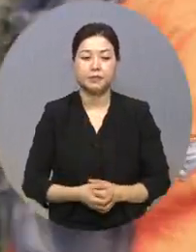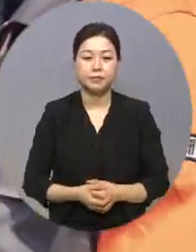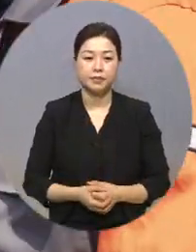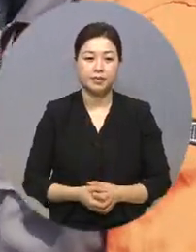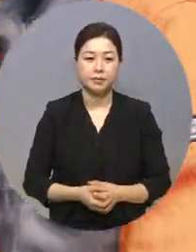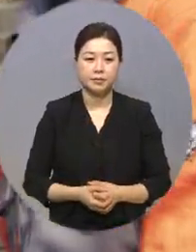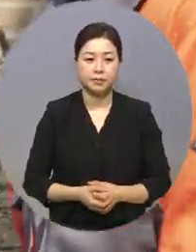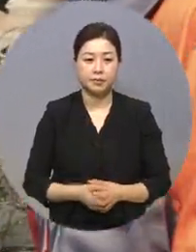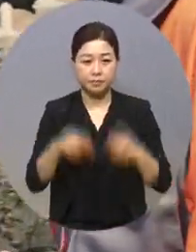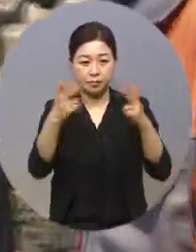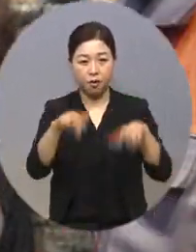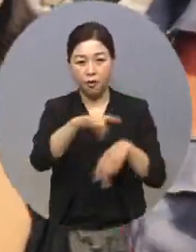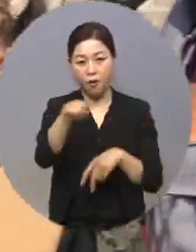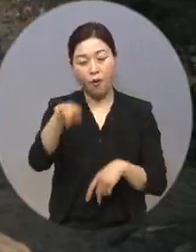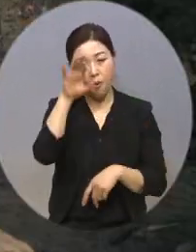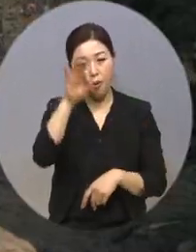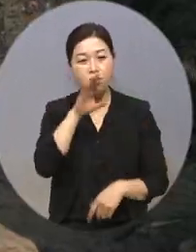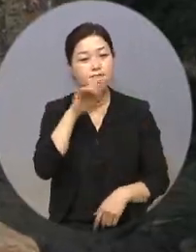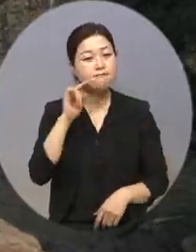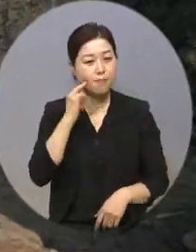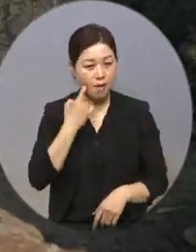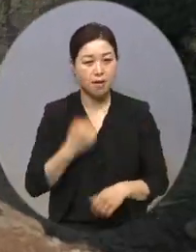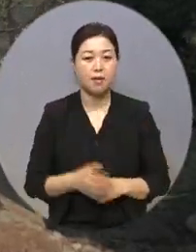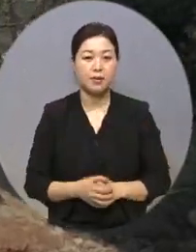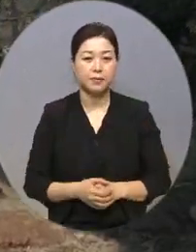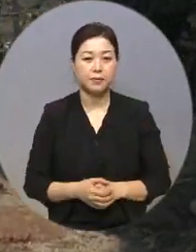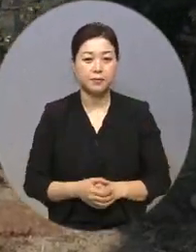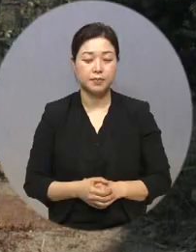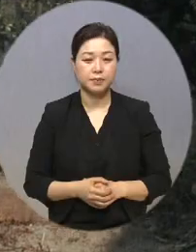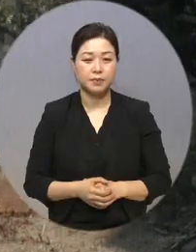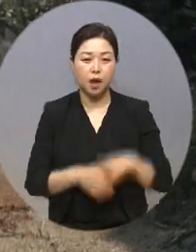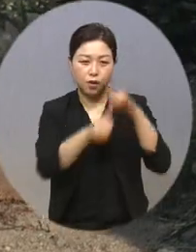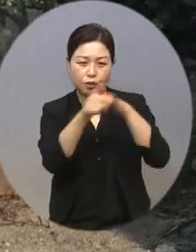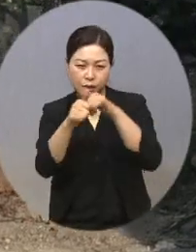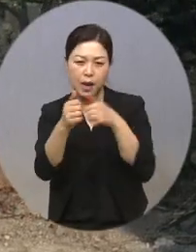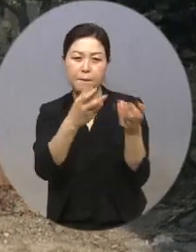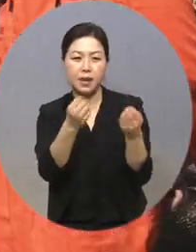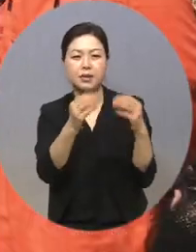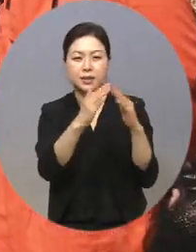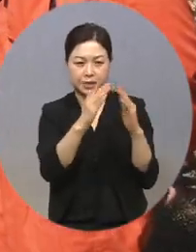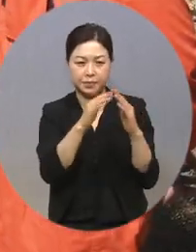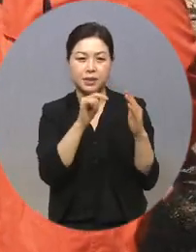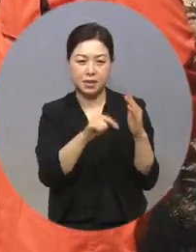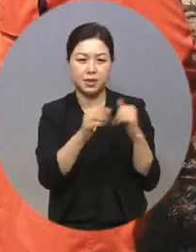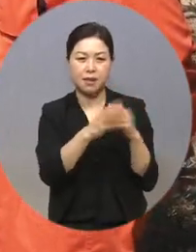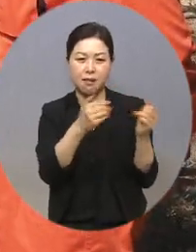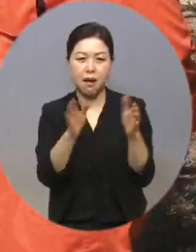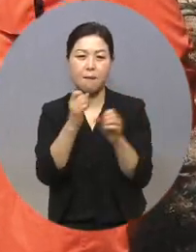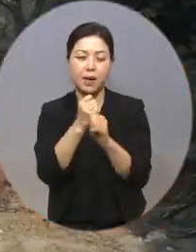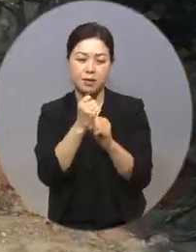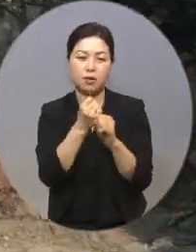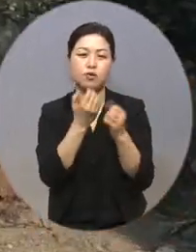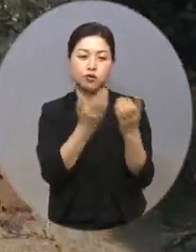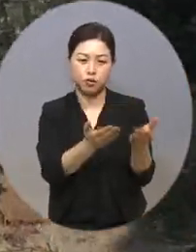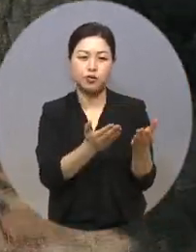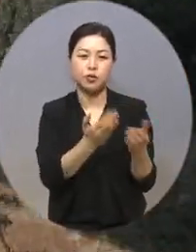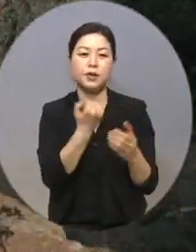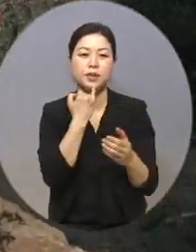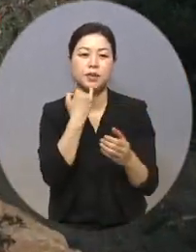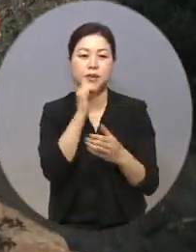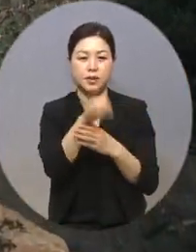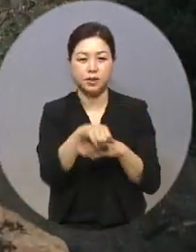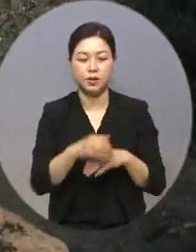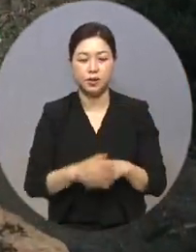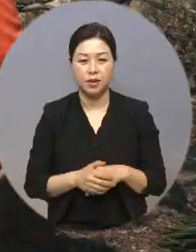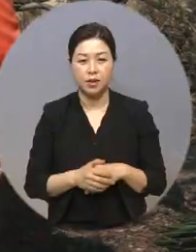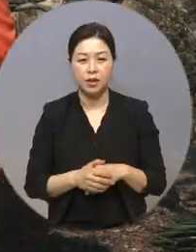이 정원도 정말 아름답잖아요. 예, 예. 네, 맞네요. 너무나 효자가 많은 집이니까 인정해달라. 효자의 기준이 뭔가요? 그 당시 때 효자의 기준은